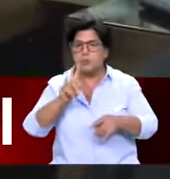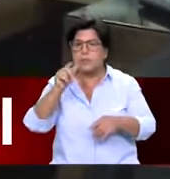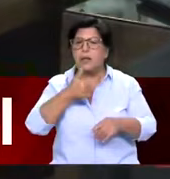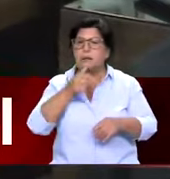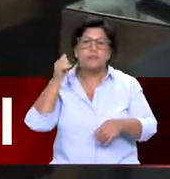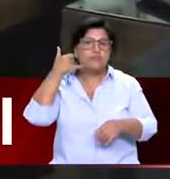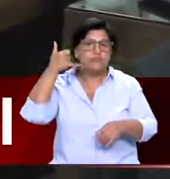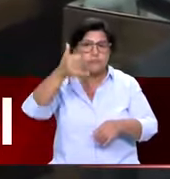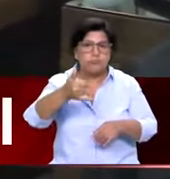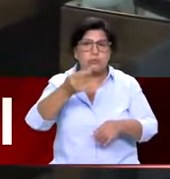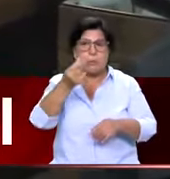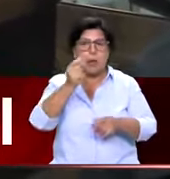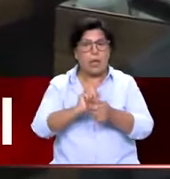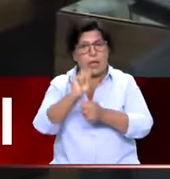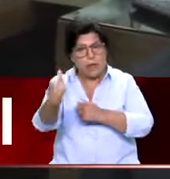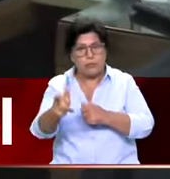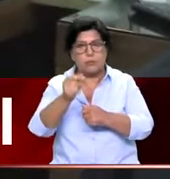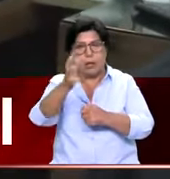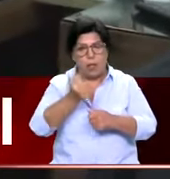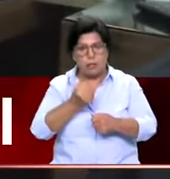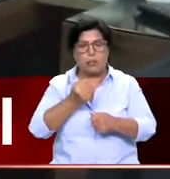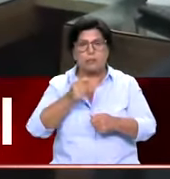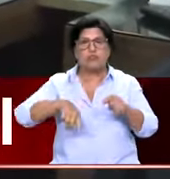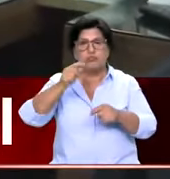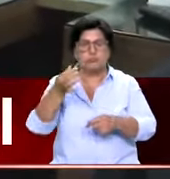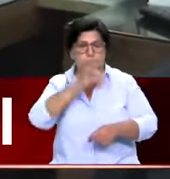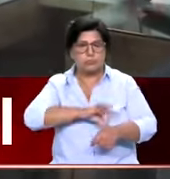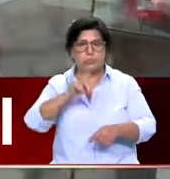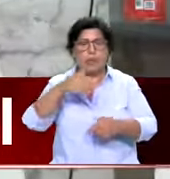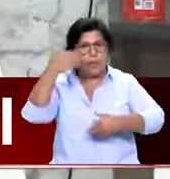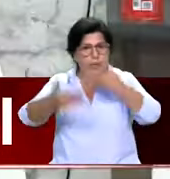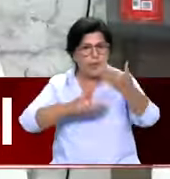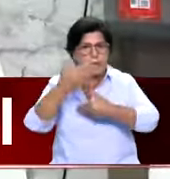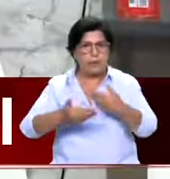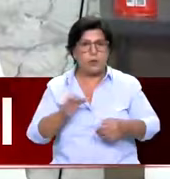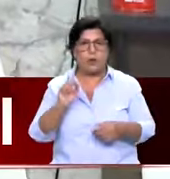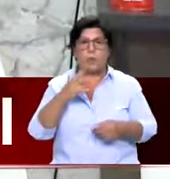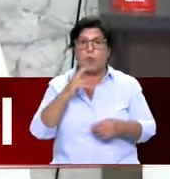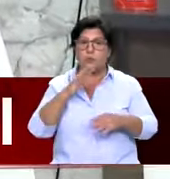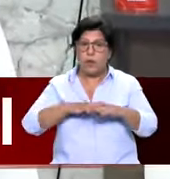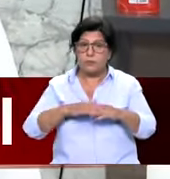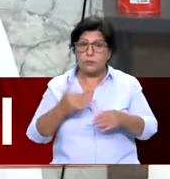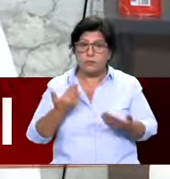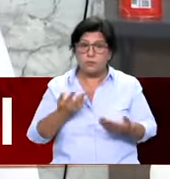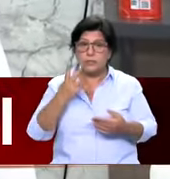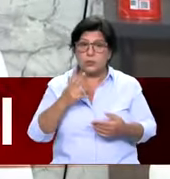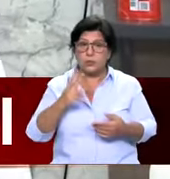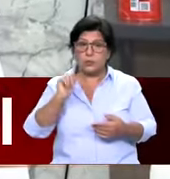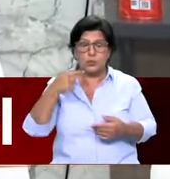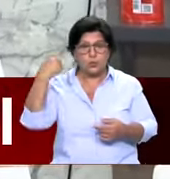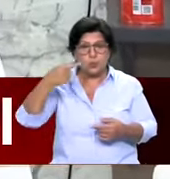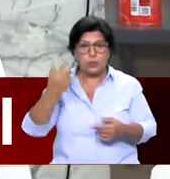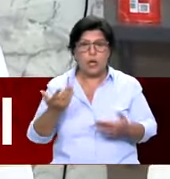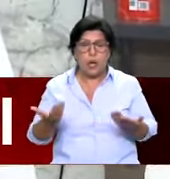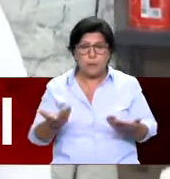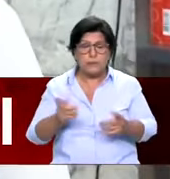yatırım teklifinde bulunulmuş ve Murat Sevim de ona olayın iç yüzünü anlatmaya çalışıyor. Öyle bir konuşma yaptım, ben 2-3 gün düşüneyim.